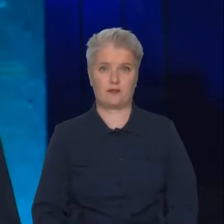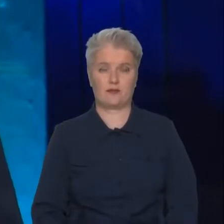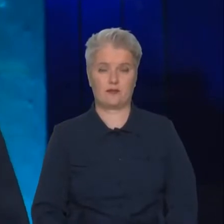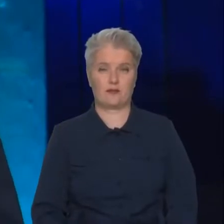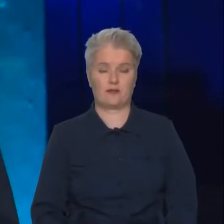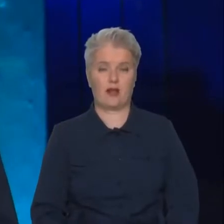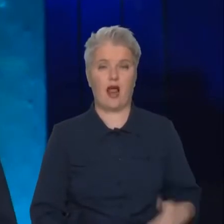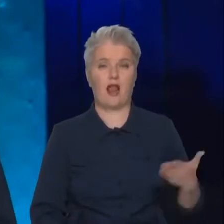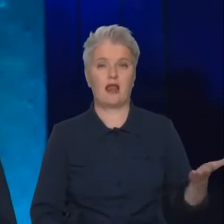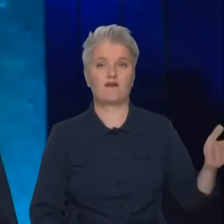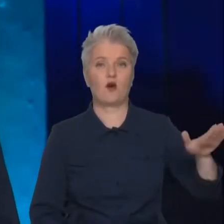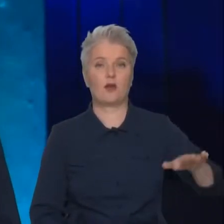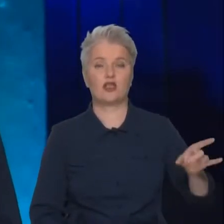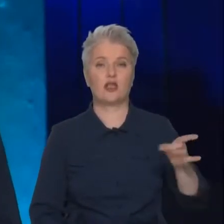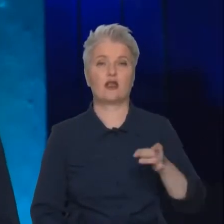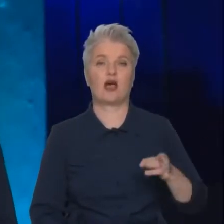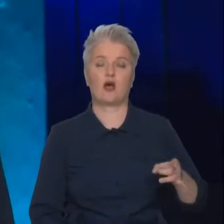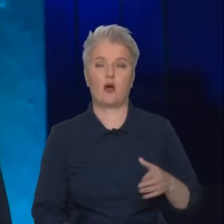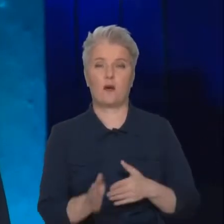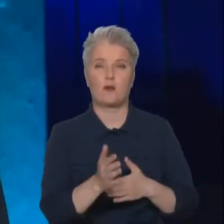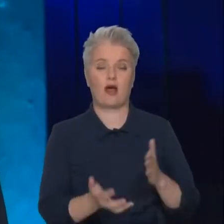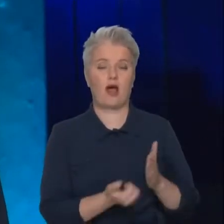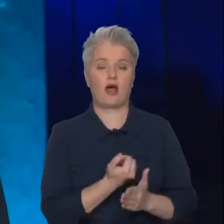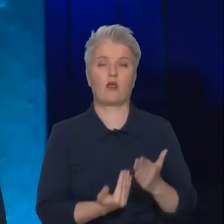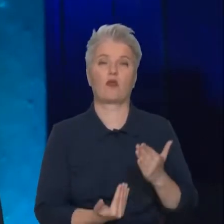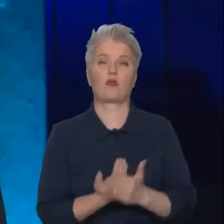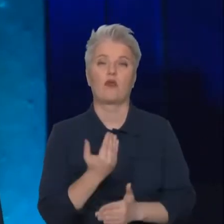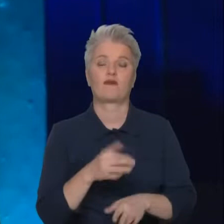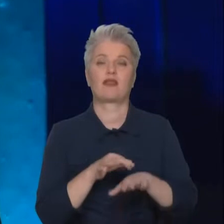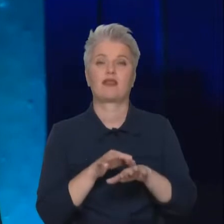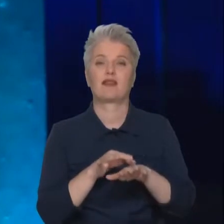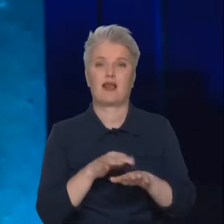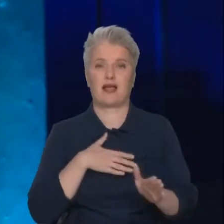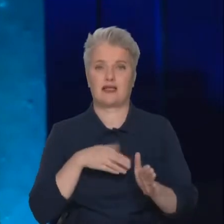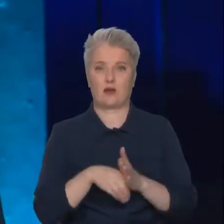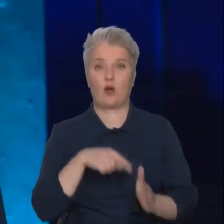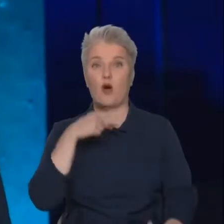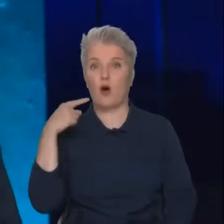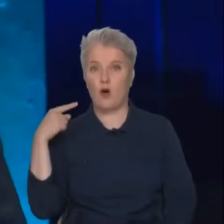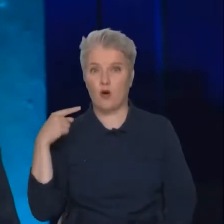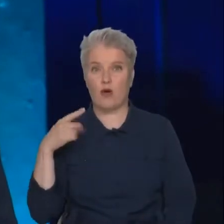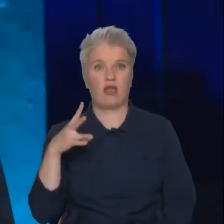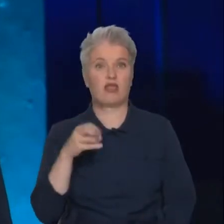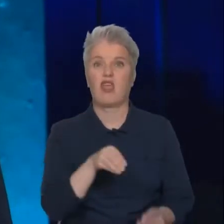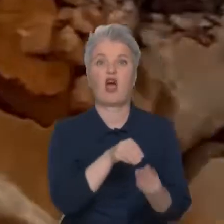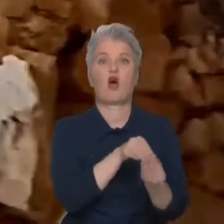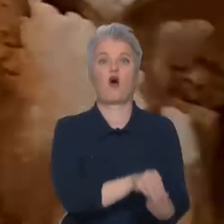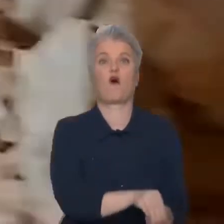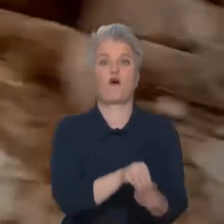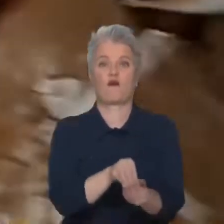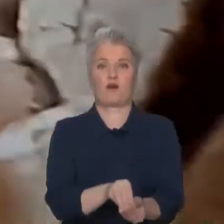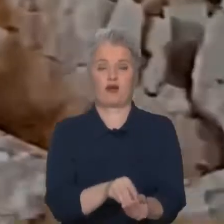У Лівобережному районі Маріуполя виявили нові тіла загиблих. Проте окупанти їх не ховають. Радник міського голови Петро